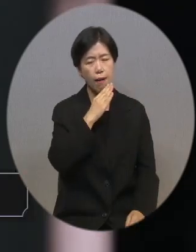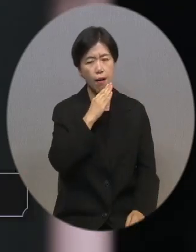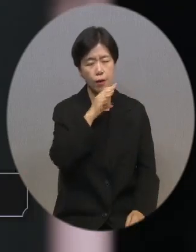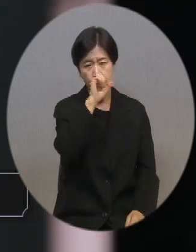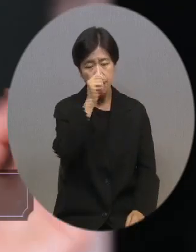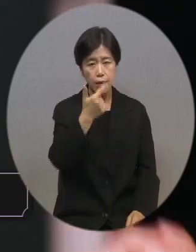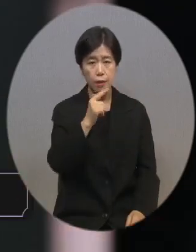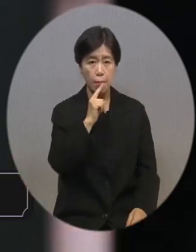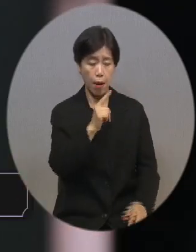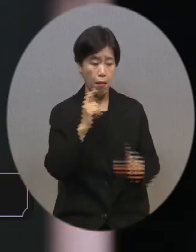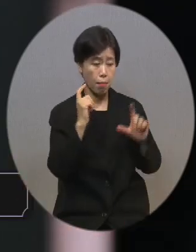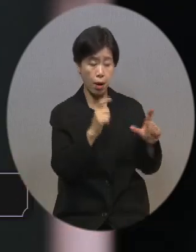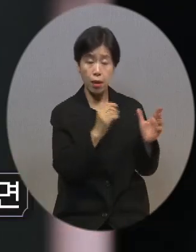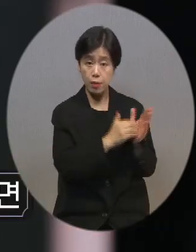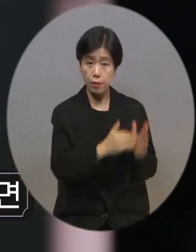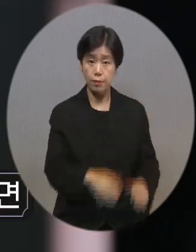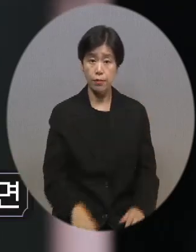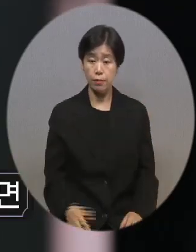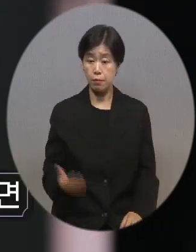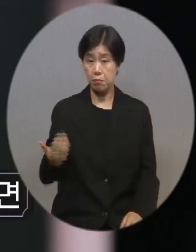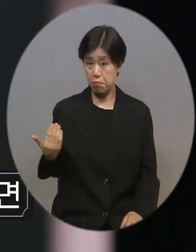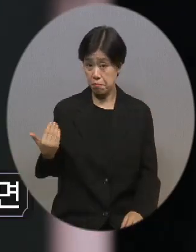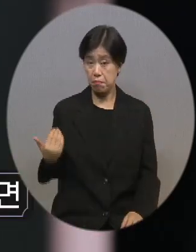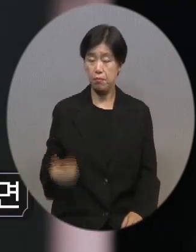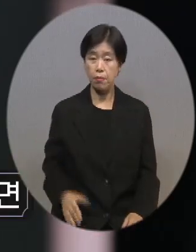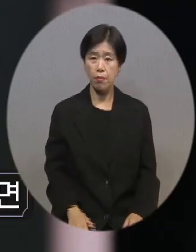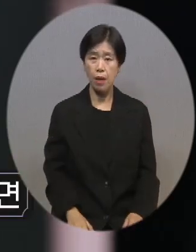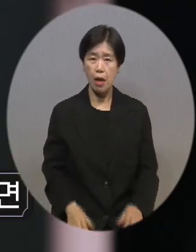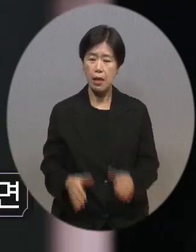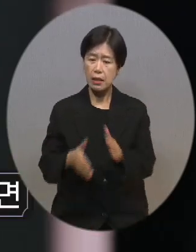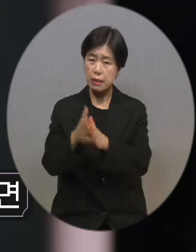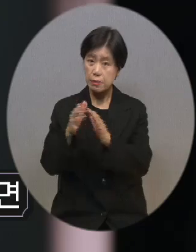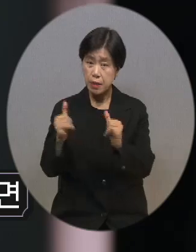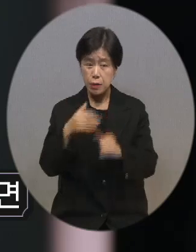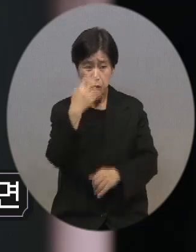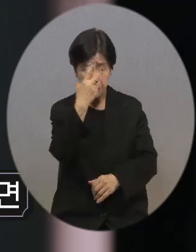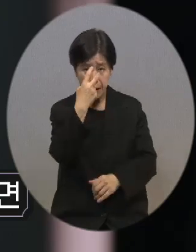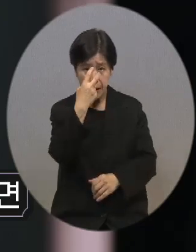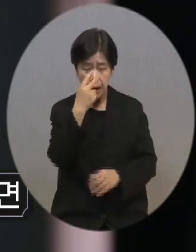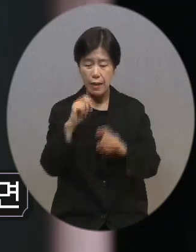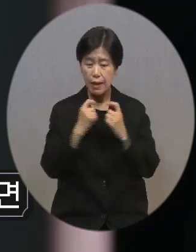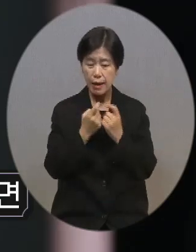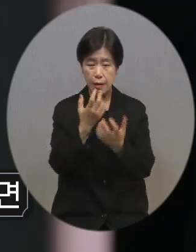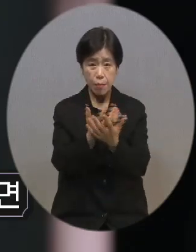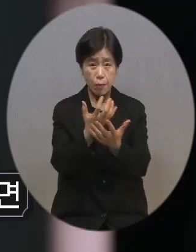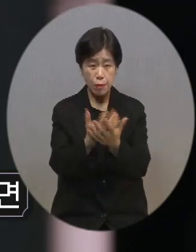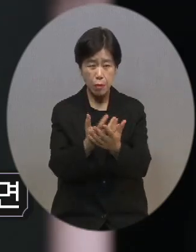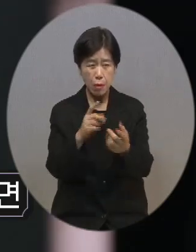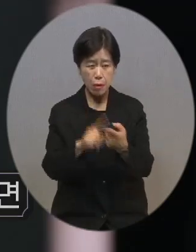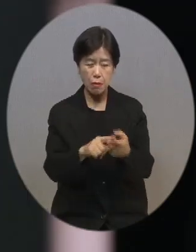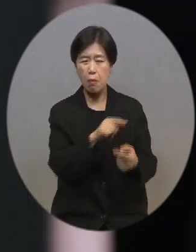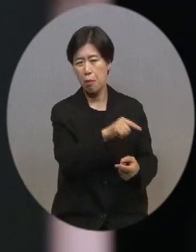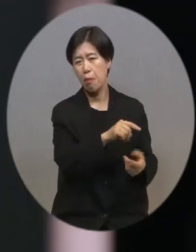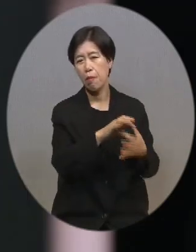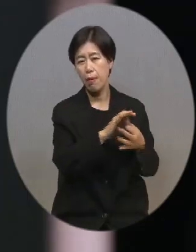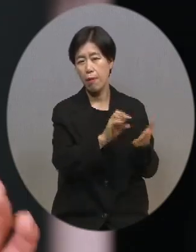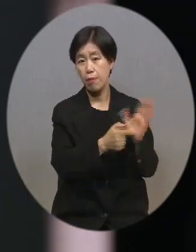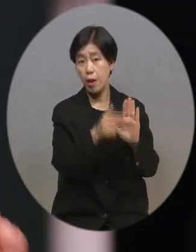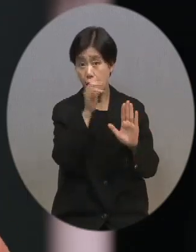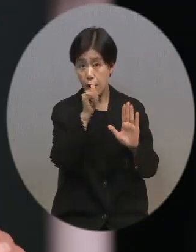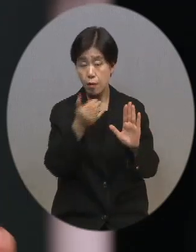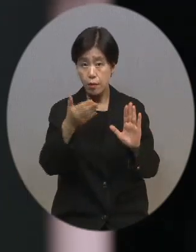한국 정부나 시민사회 단체 보고서 바탕으로 북한 인권 상황이 열악하다라고 했었다면